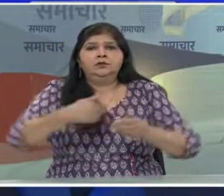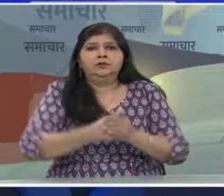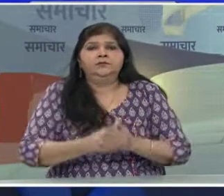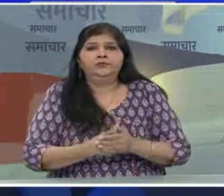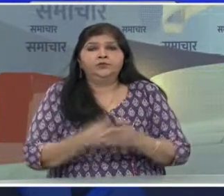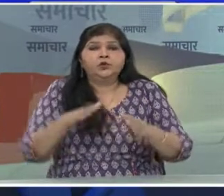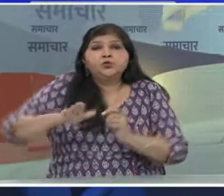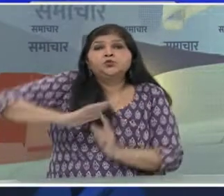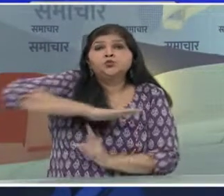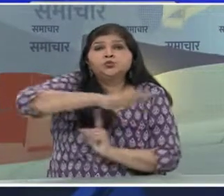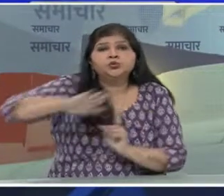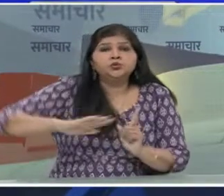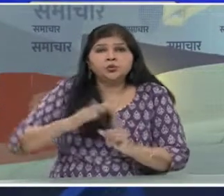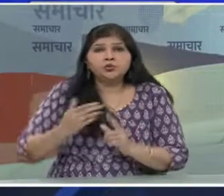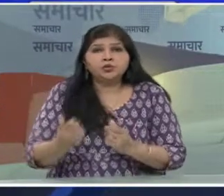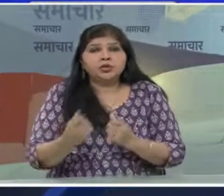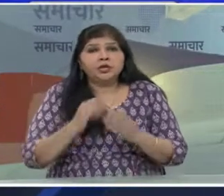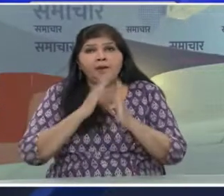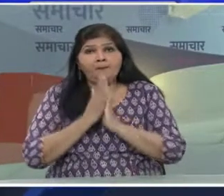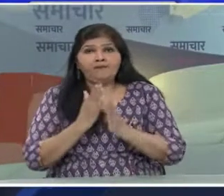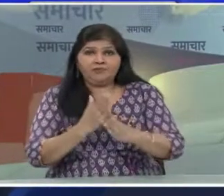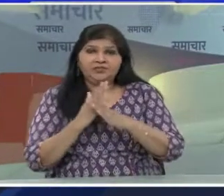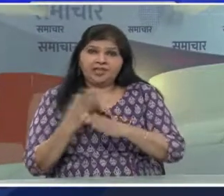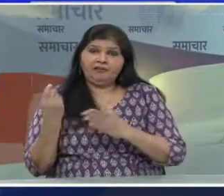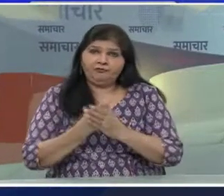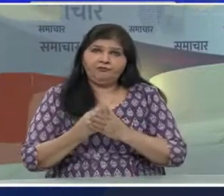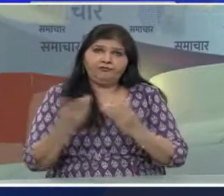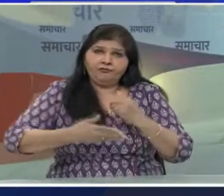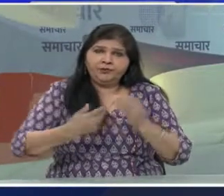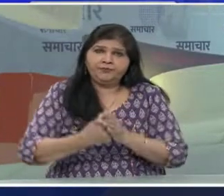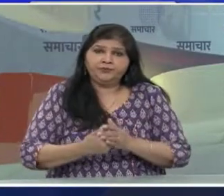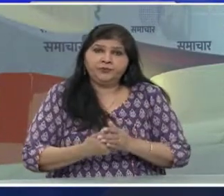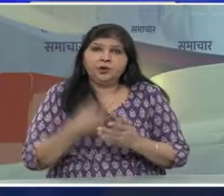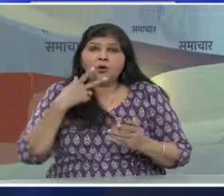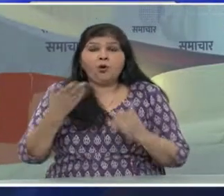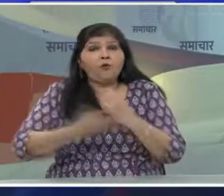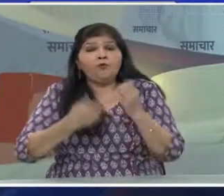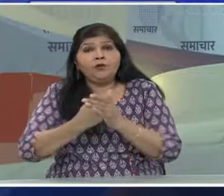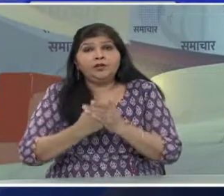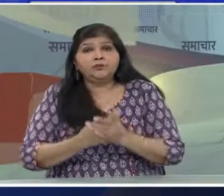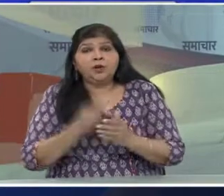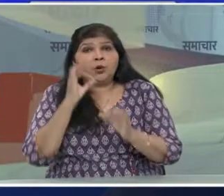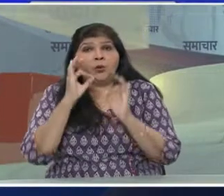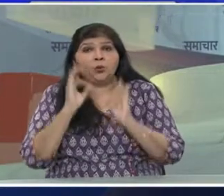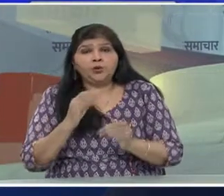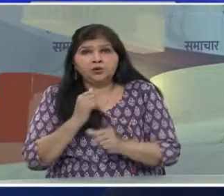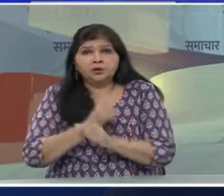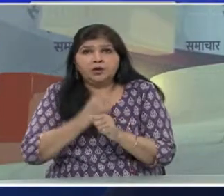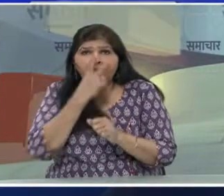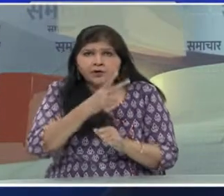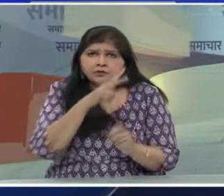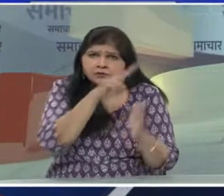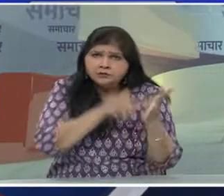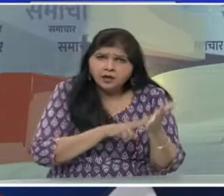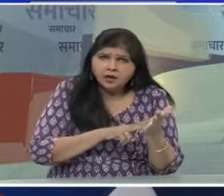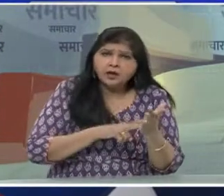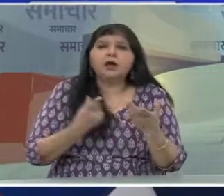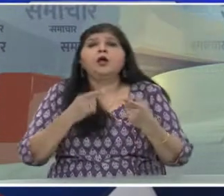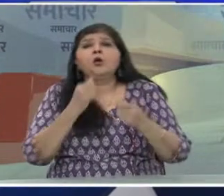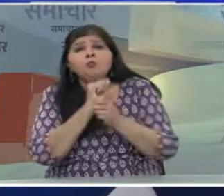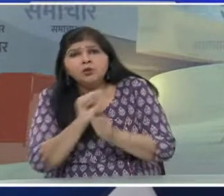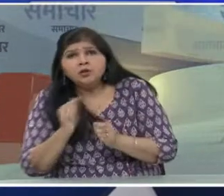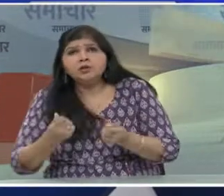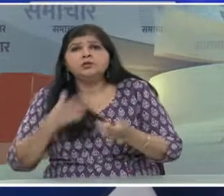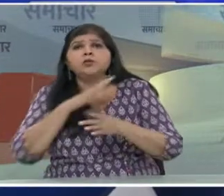सोशली सिक्योर्ड विलेज सातवां, और आठवां विलेज विद गुड गवर्नेंस, और नवा और